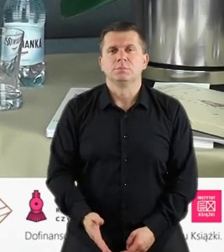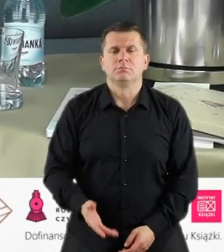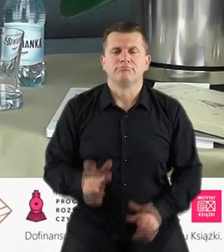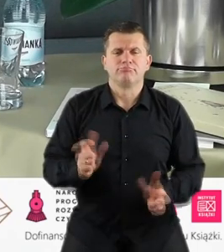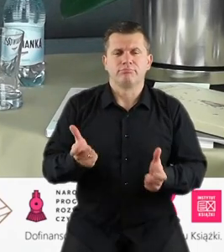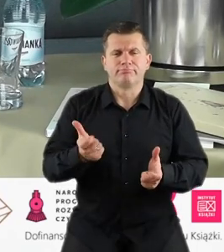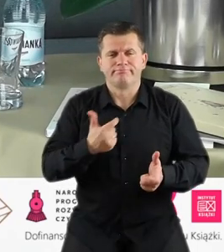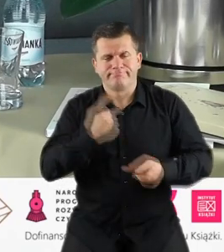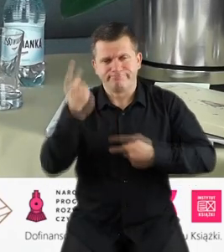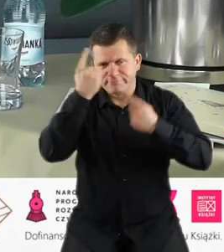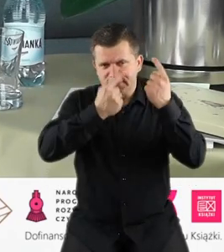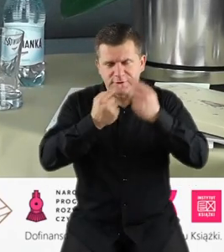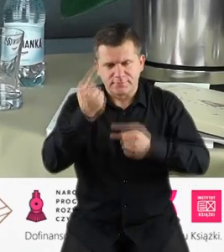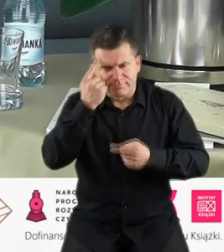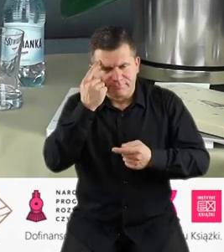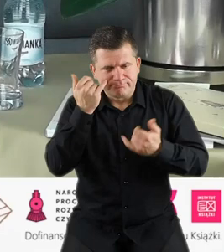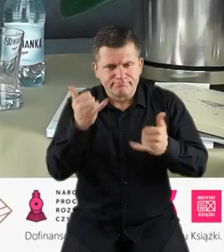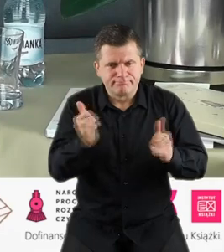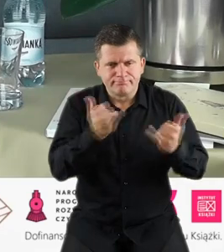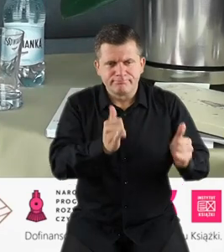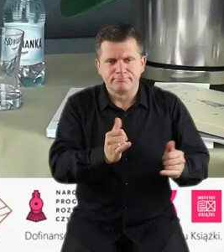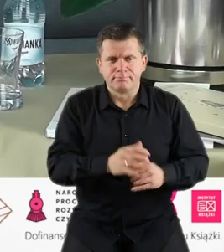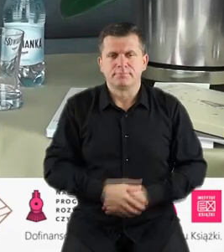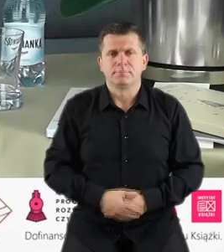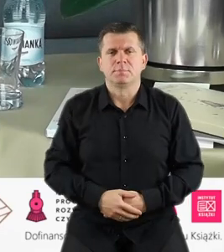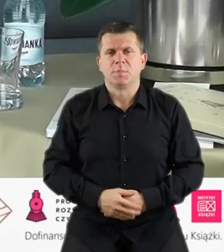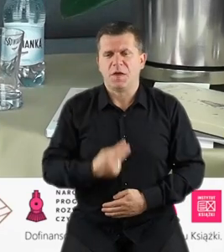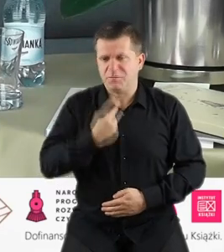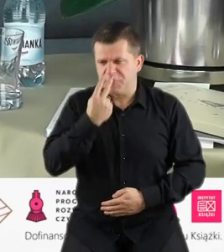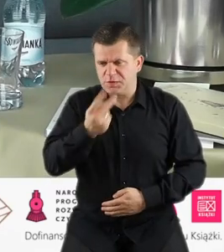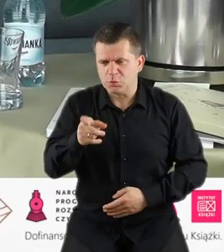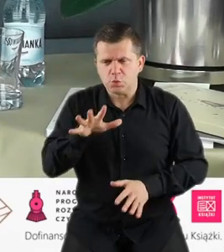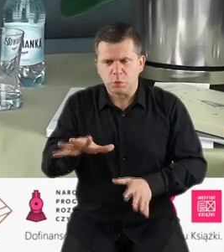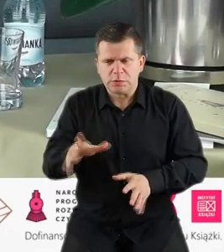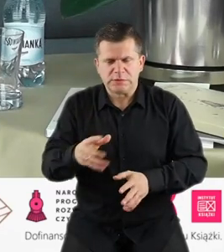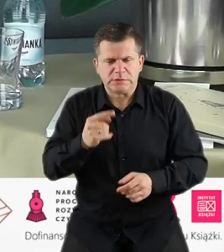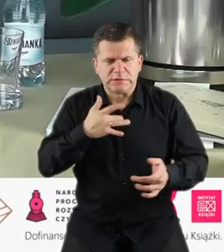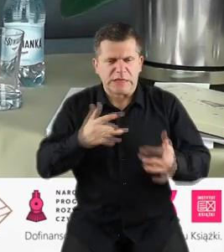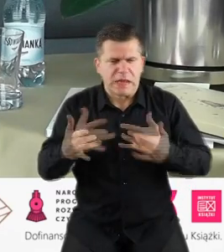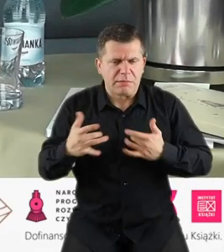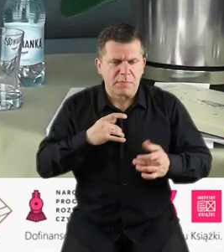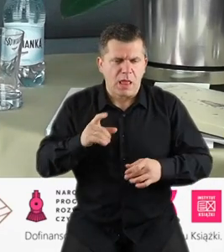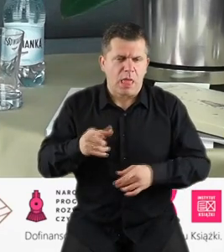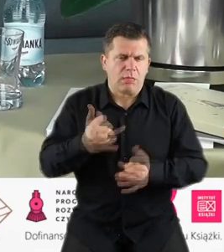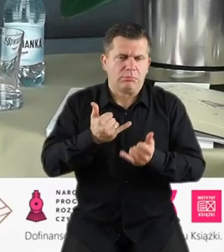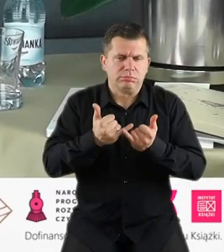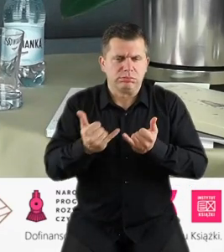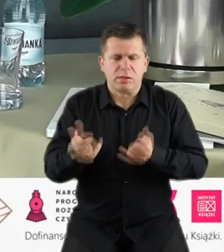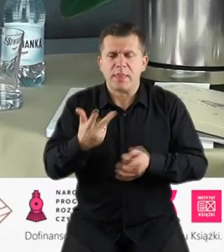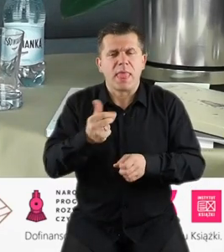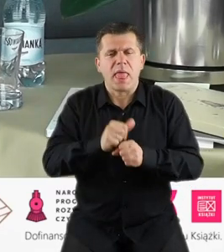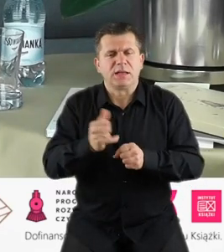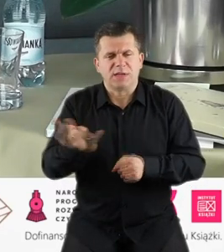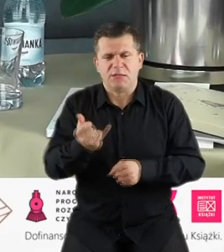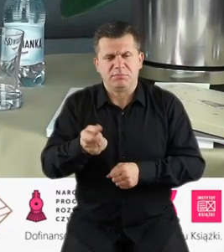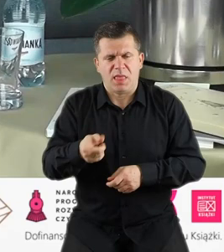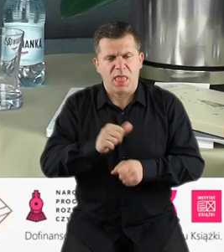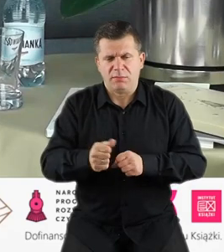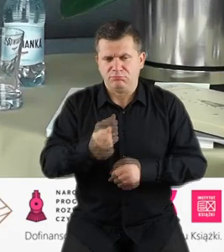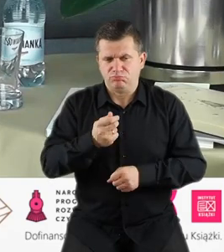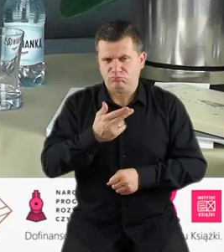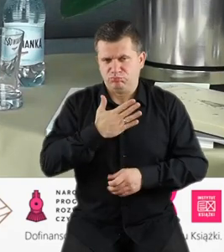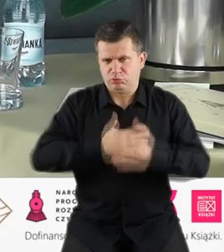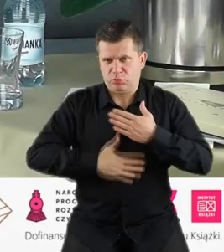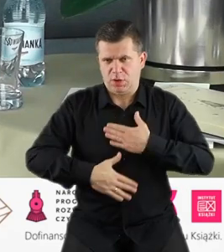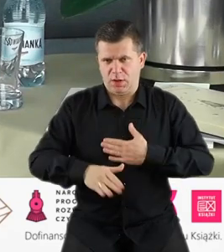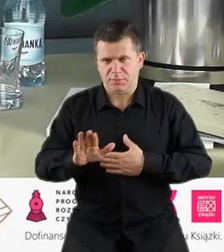rozpadlinę, otwierają jakąś przepaść, w której widzę rozpacz i to nie jest wcale bardzo przyjemne i czytanie w